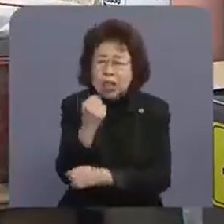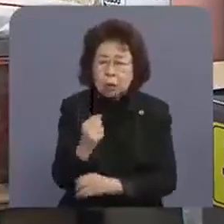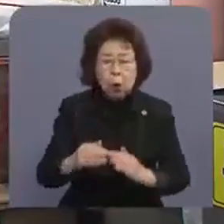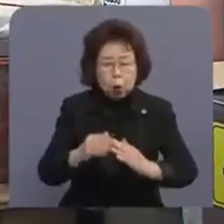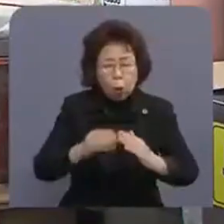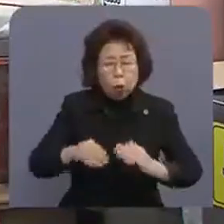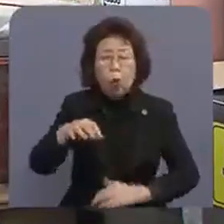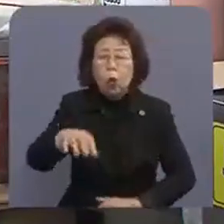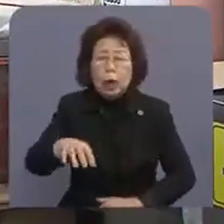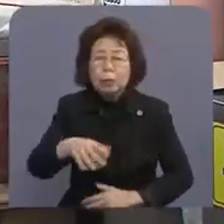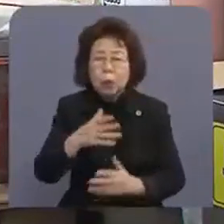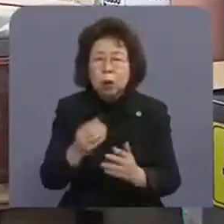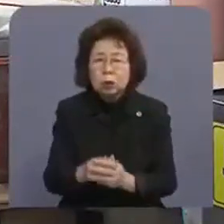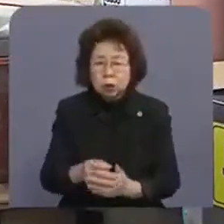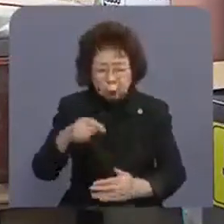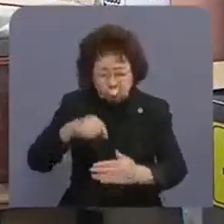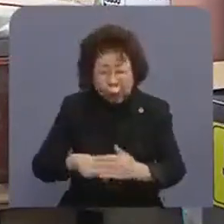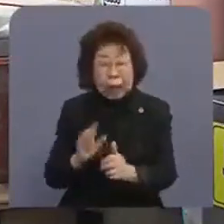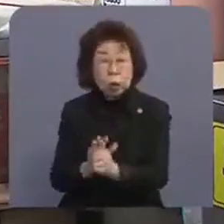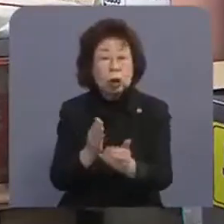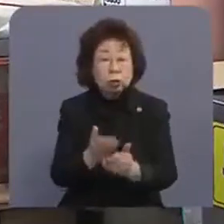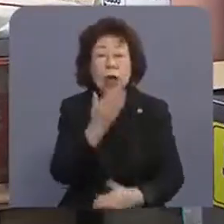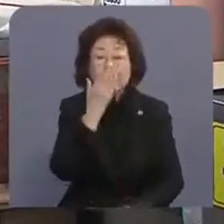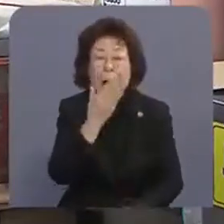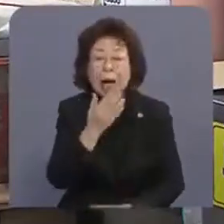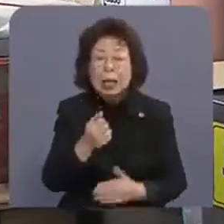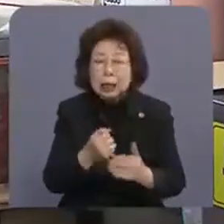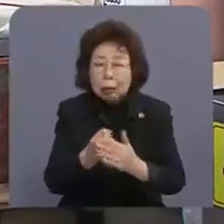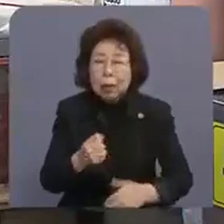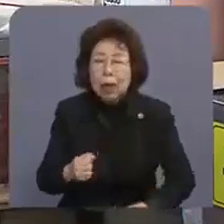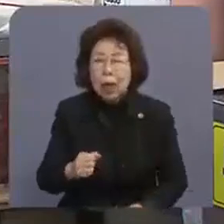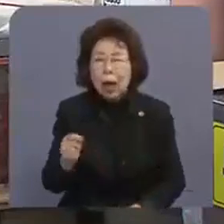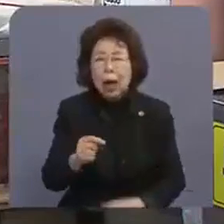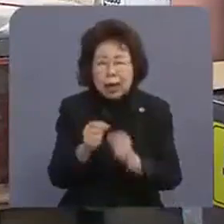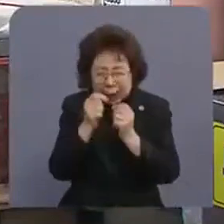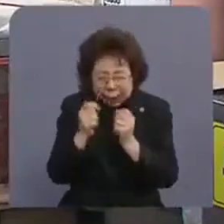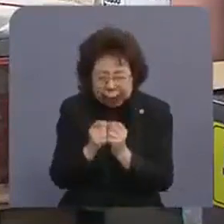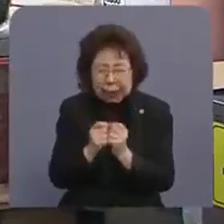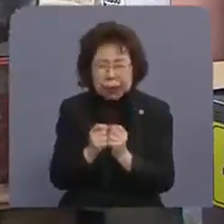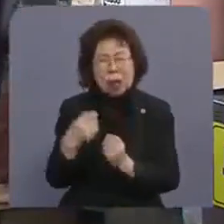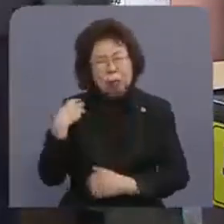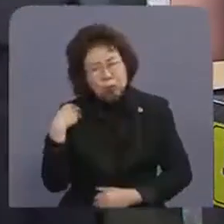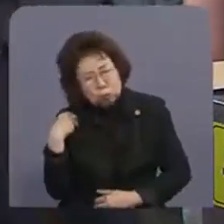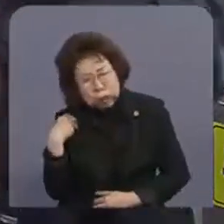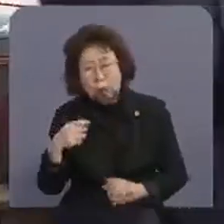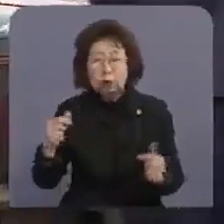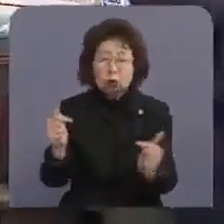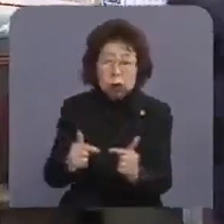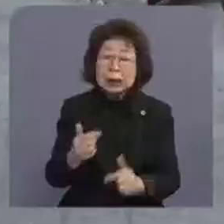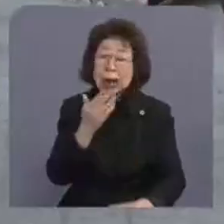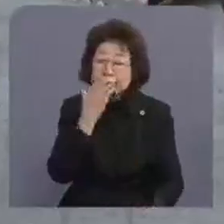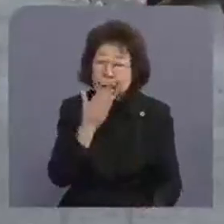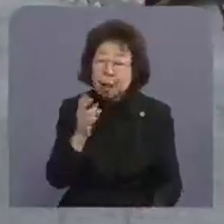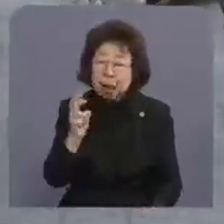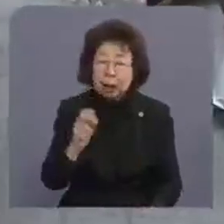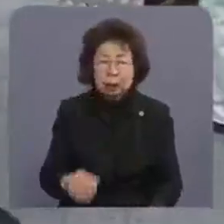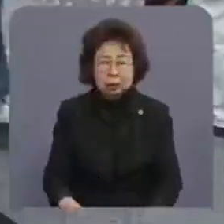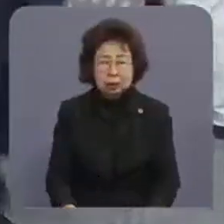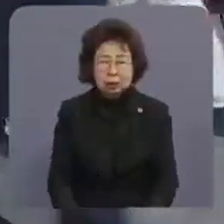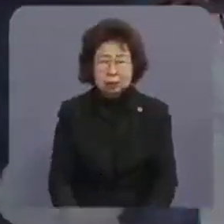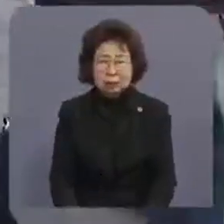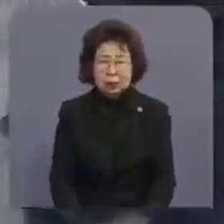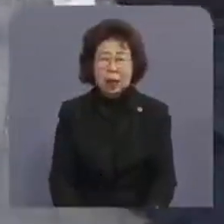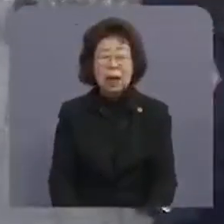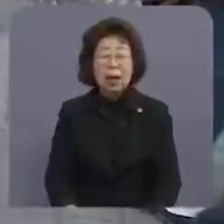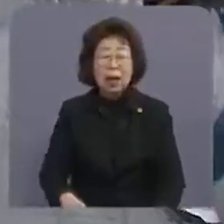공공적인 시설들을 관해서 지원이 가능합니다. 그렇게 되면 아무래도 민간 부담금이 줄어들면서.